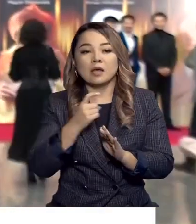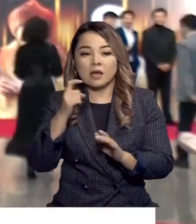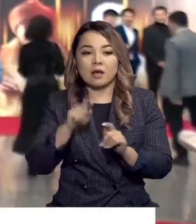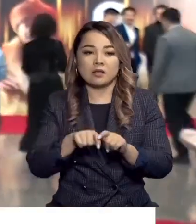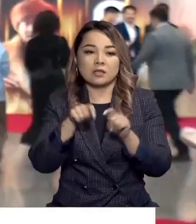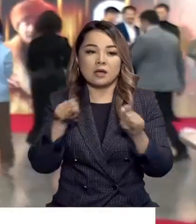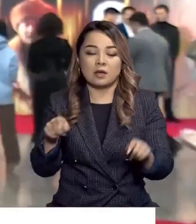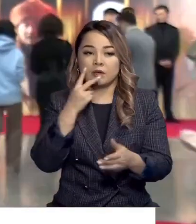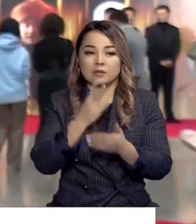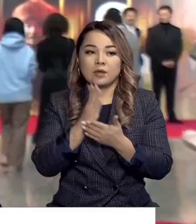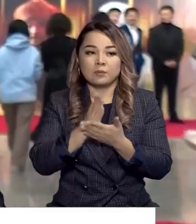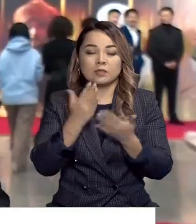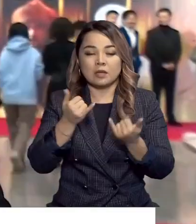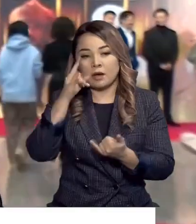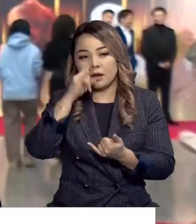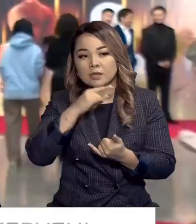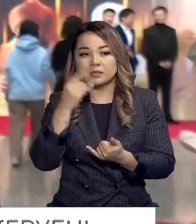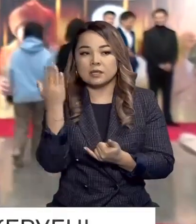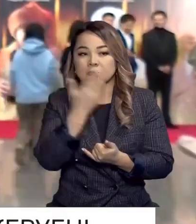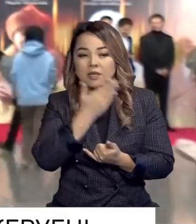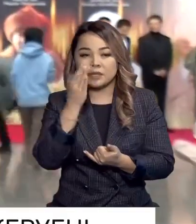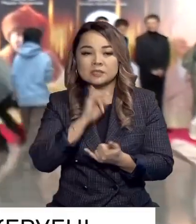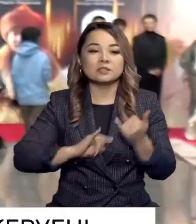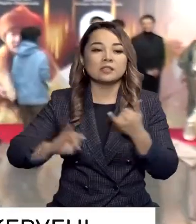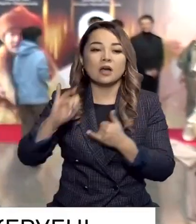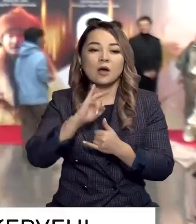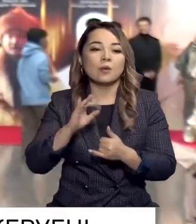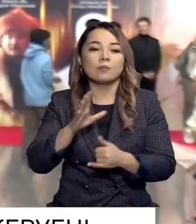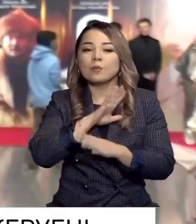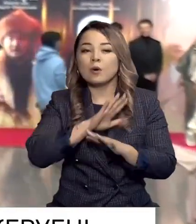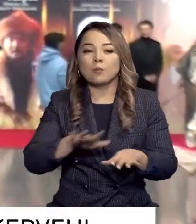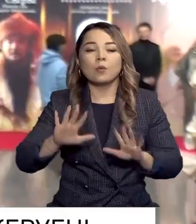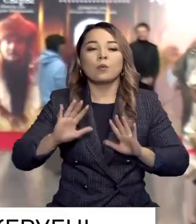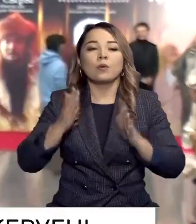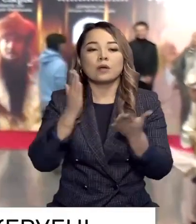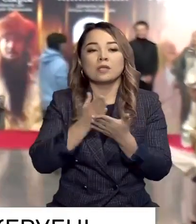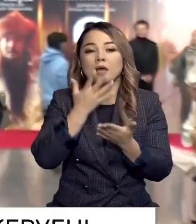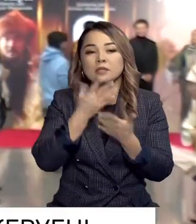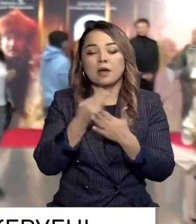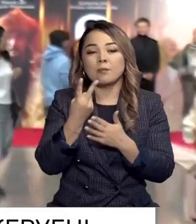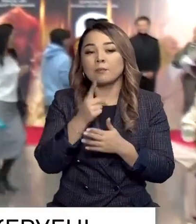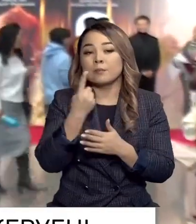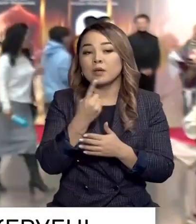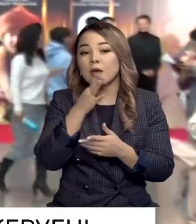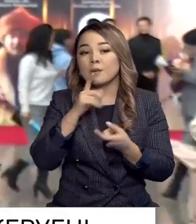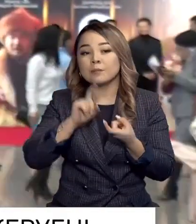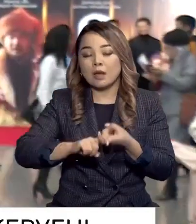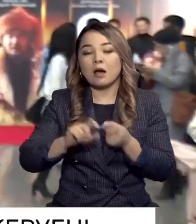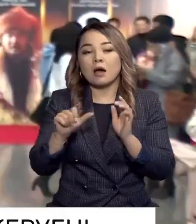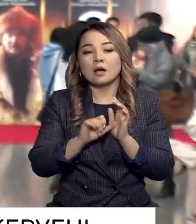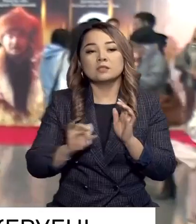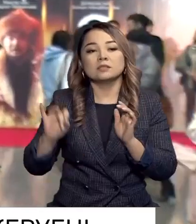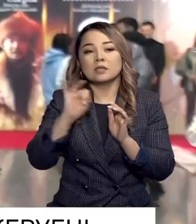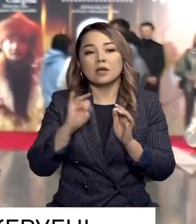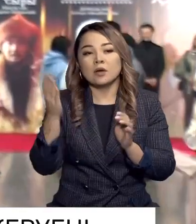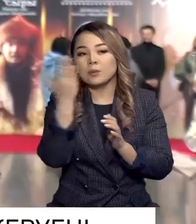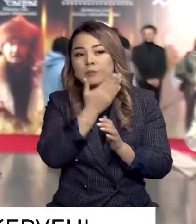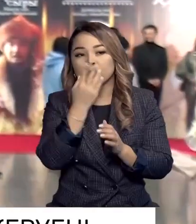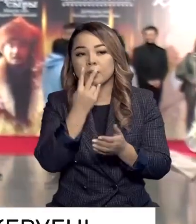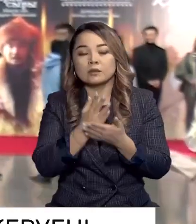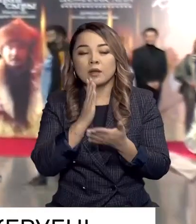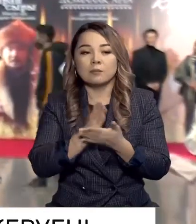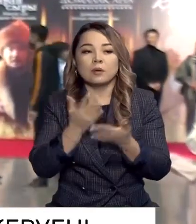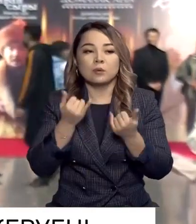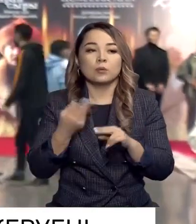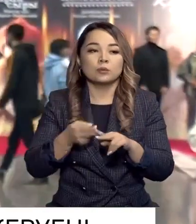өтіп жатыр. Бұл қазақ телевизиясы мен киносының тарихындағы болмаған оқиға. Бір мезетте 6 бірдей тарихи телехикая.